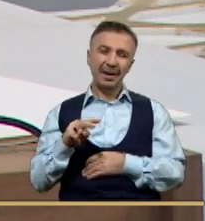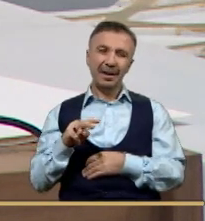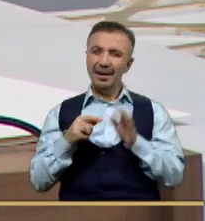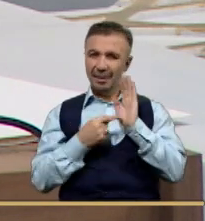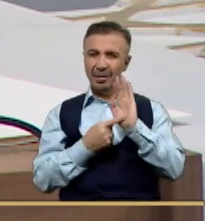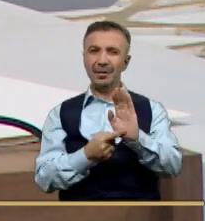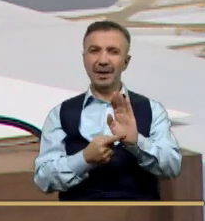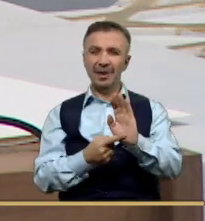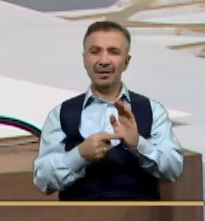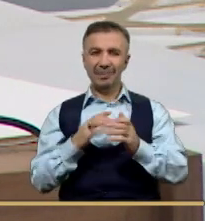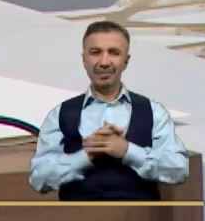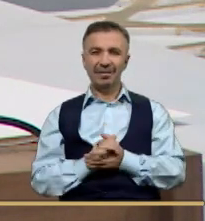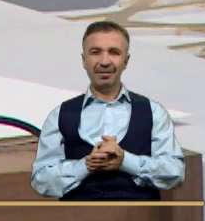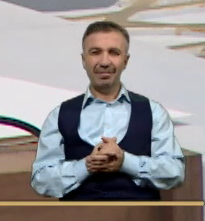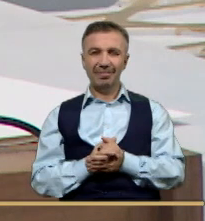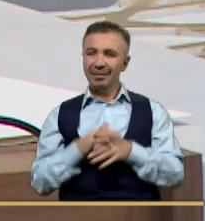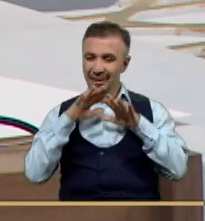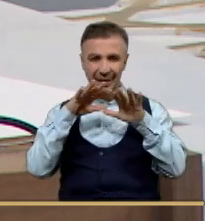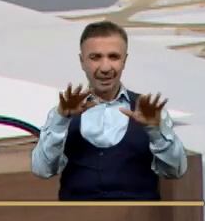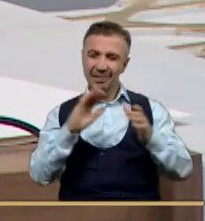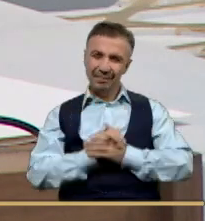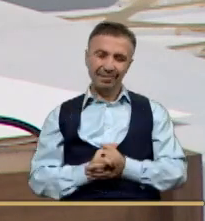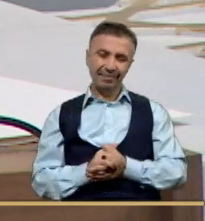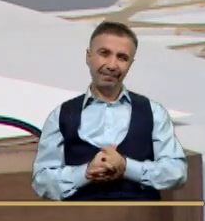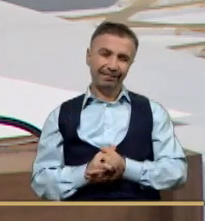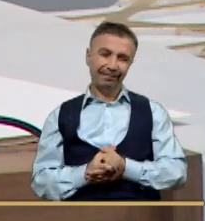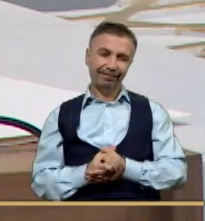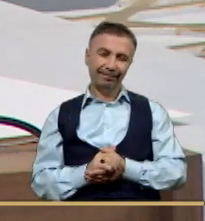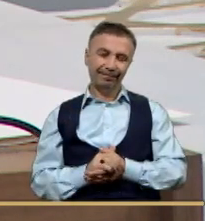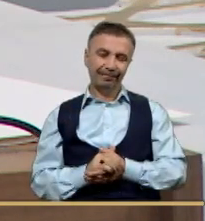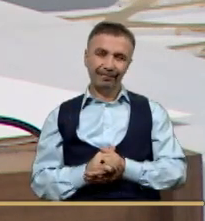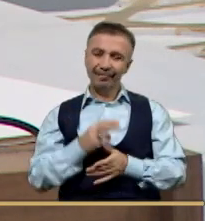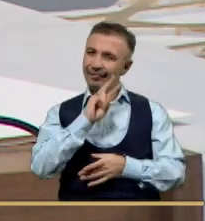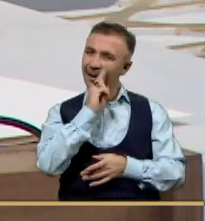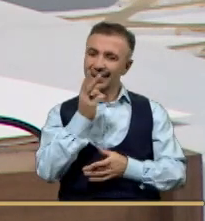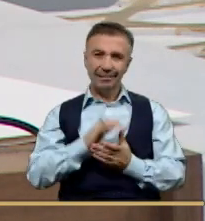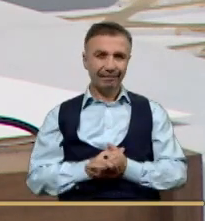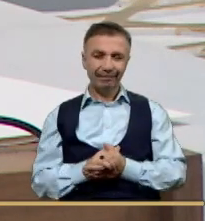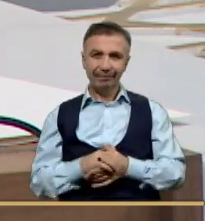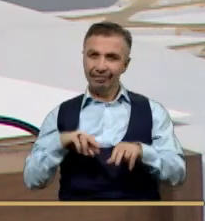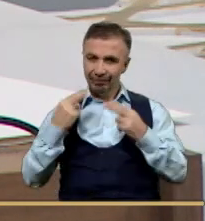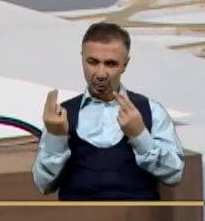bütün Müslümanlar potansiyel suçlu terörist muamelesi görüyor dünyada.